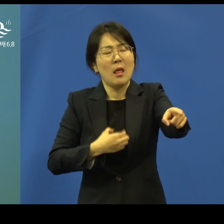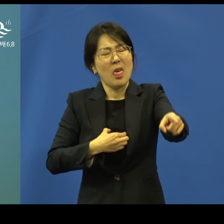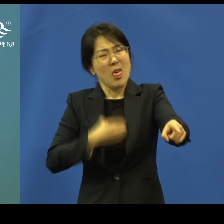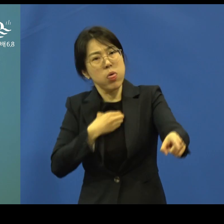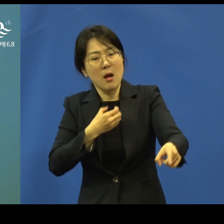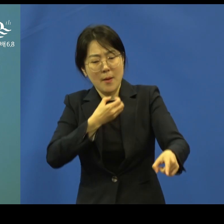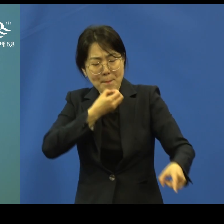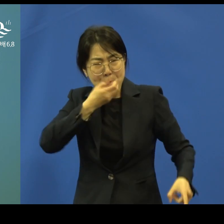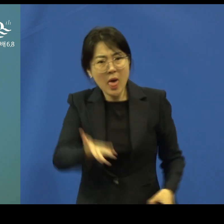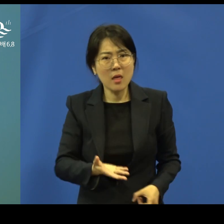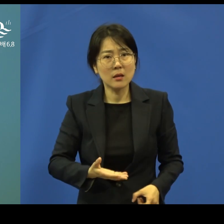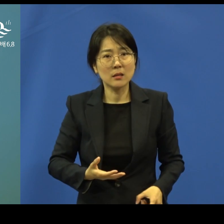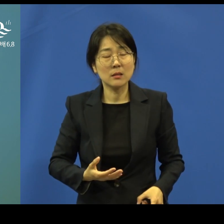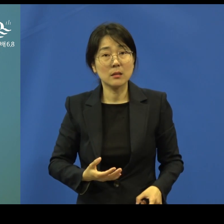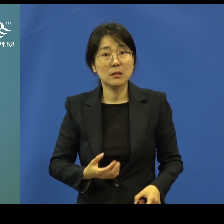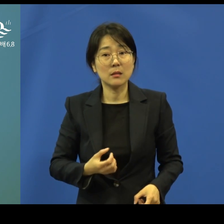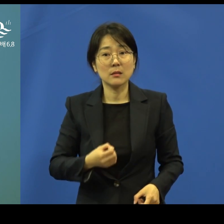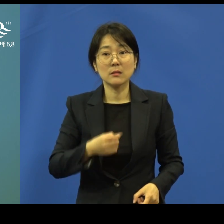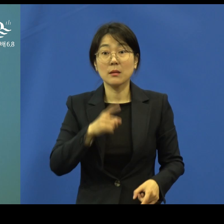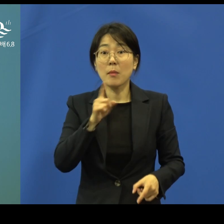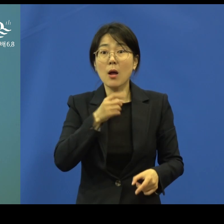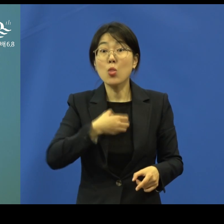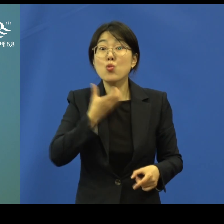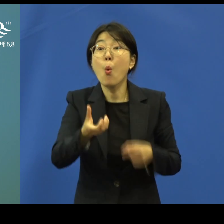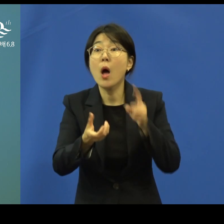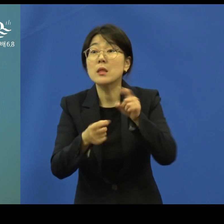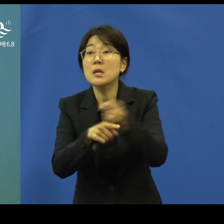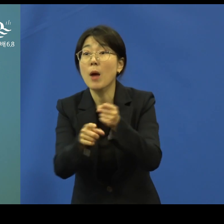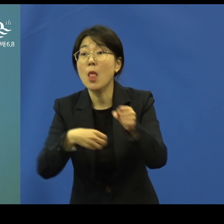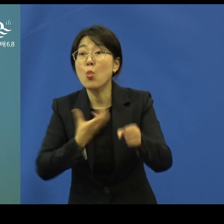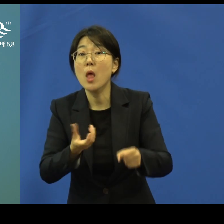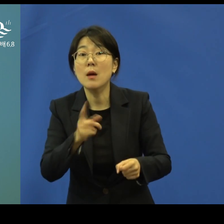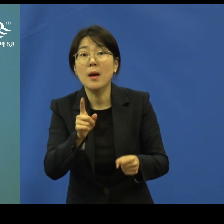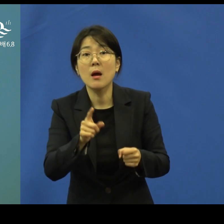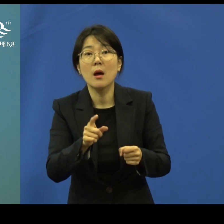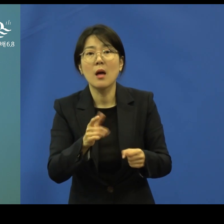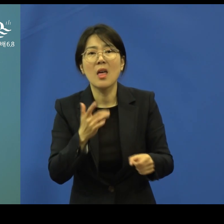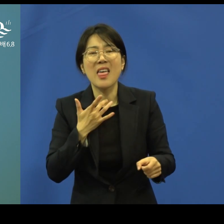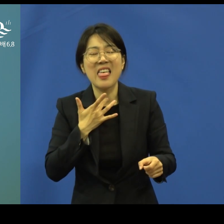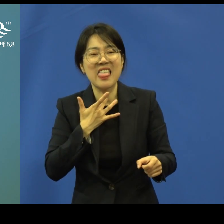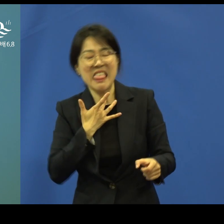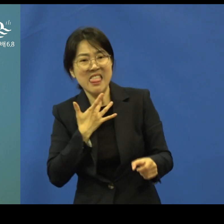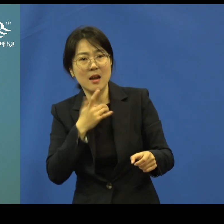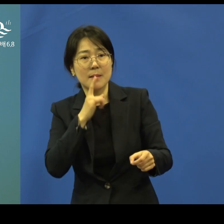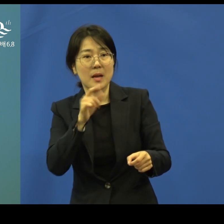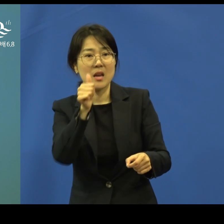토하여 내치리라. 이 토한다는 말은 뭘까요? 혐오 대상이란